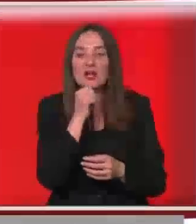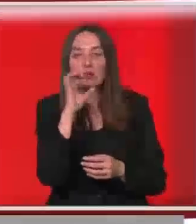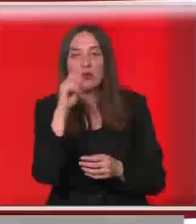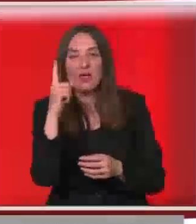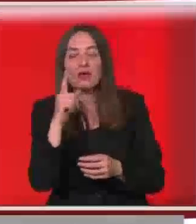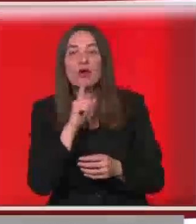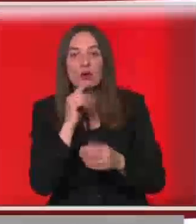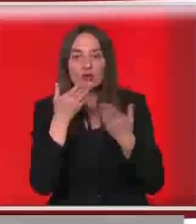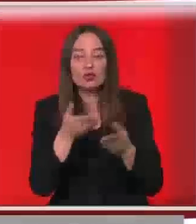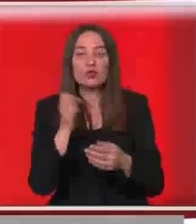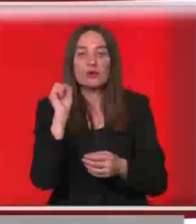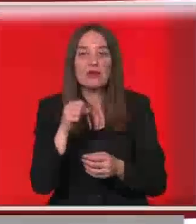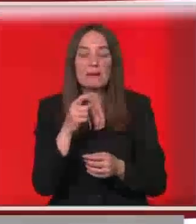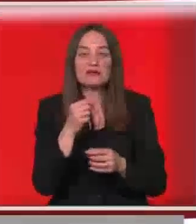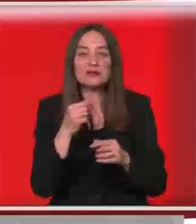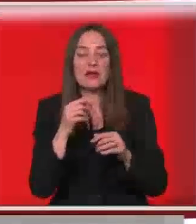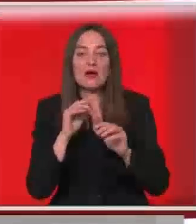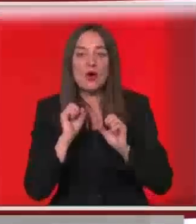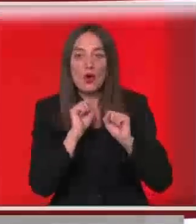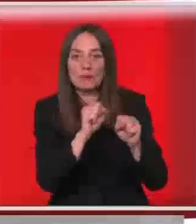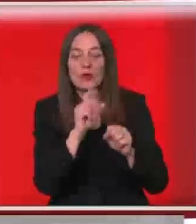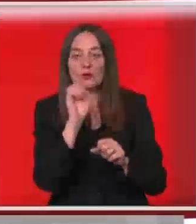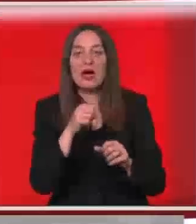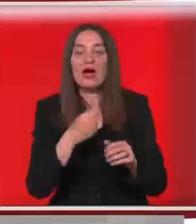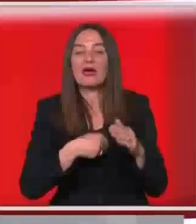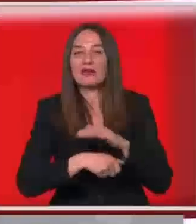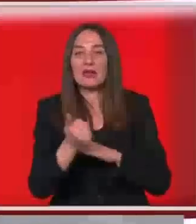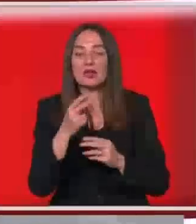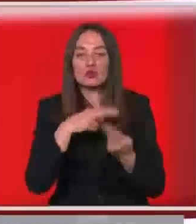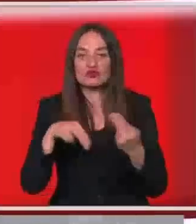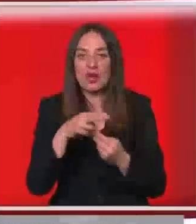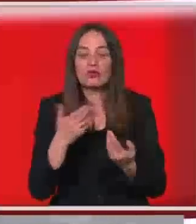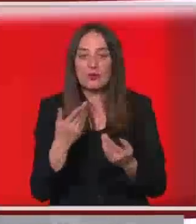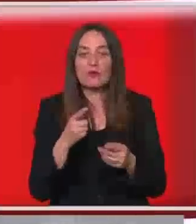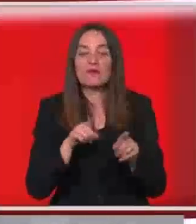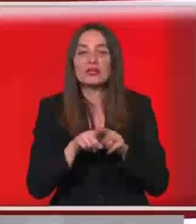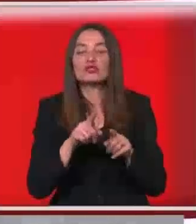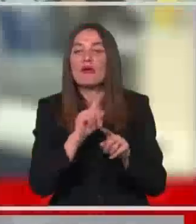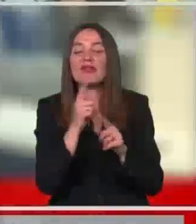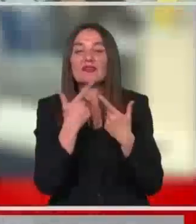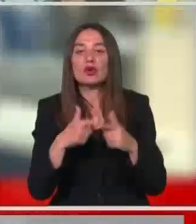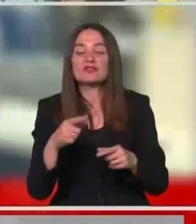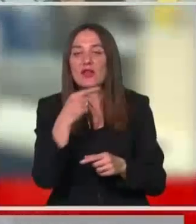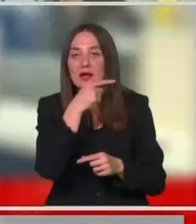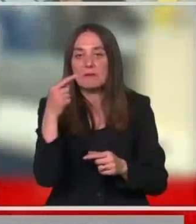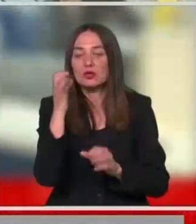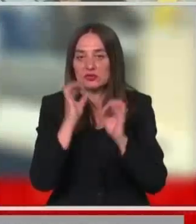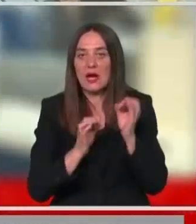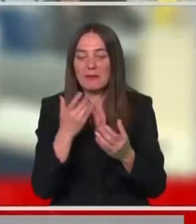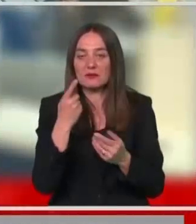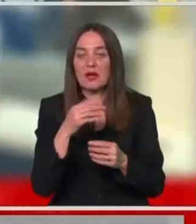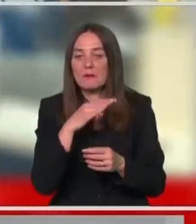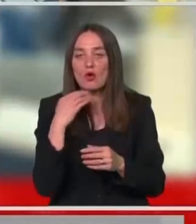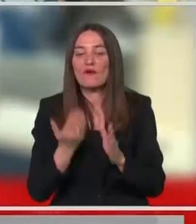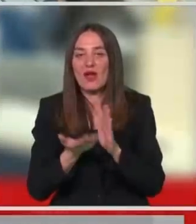koje su tu da bi vas demotivisale da idete u šetnju u to vreme. Tako je i nedozvoljeni kamata, nedozvoljeni minus